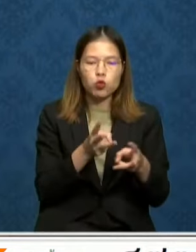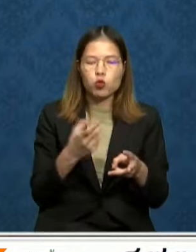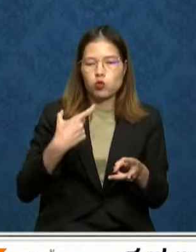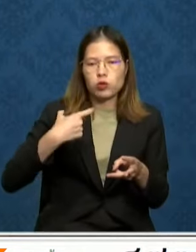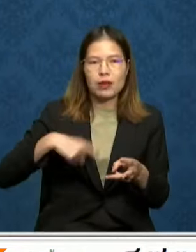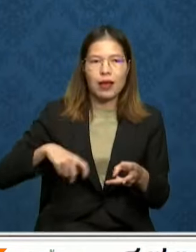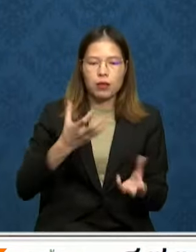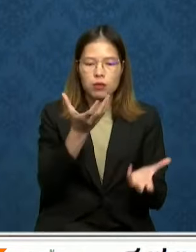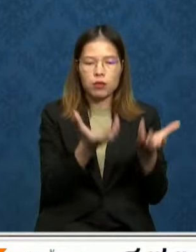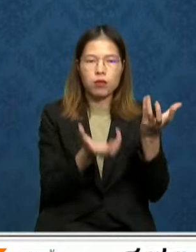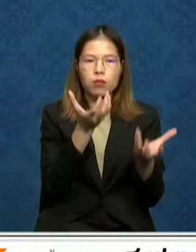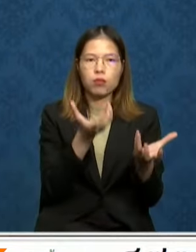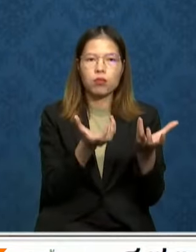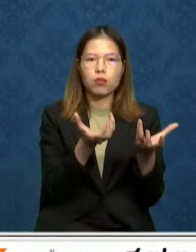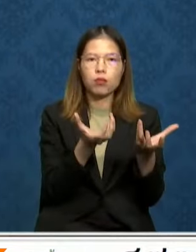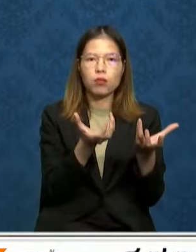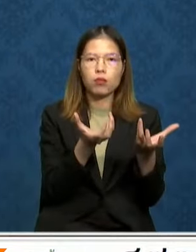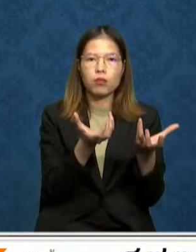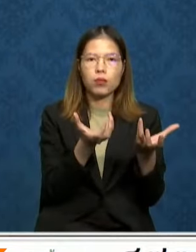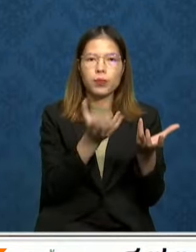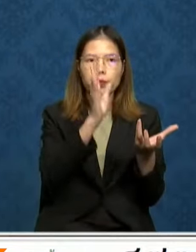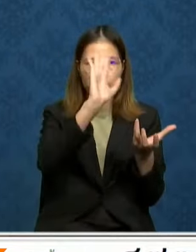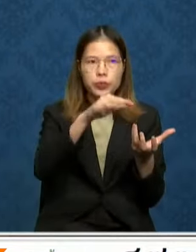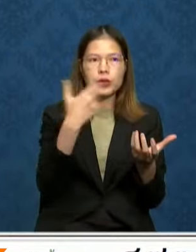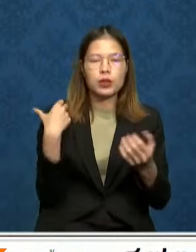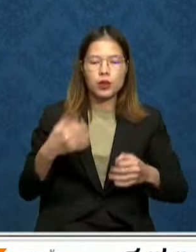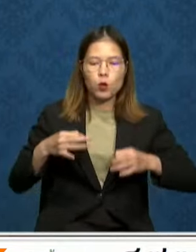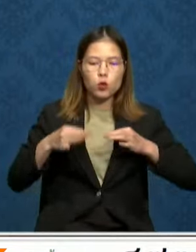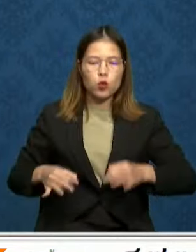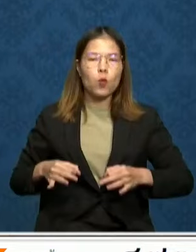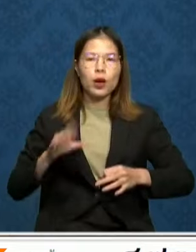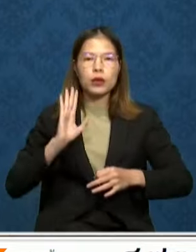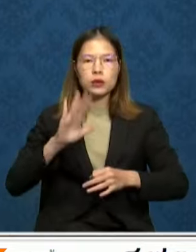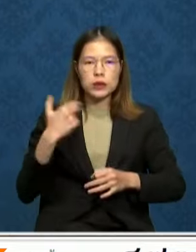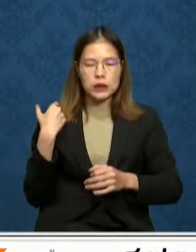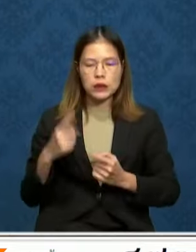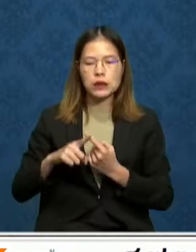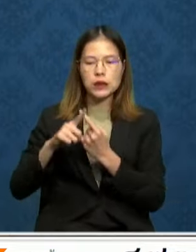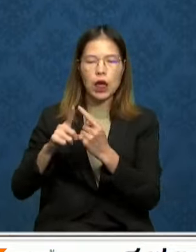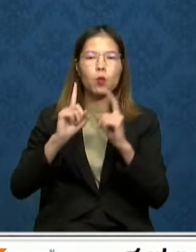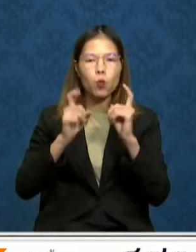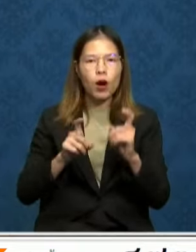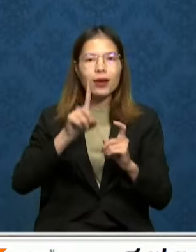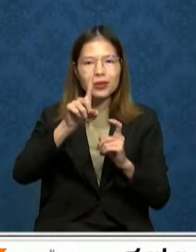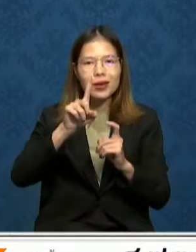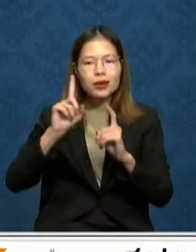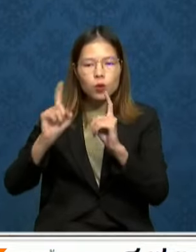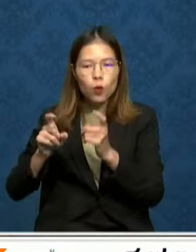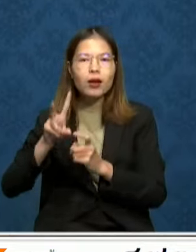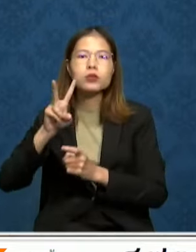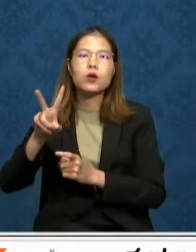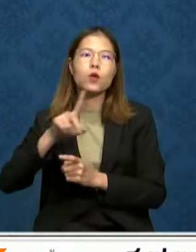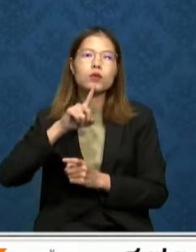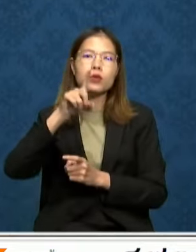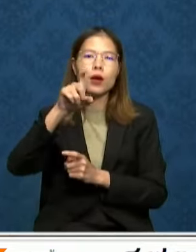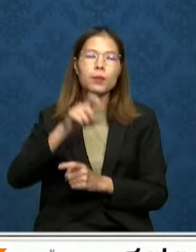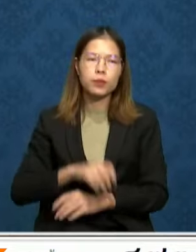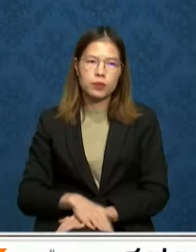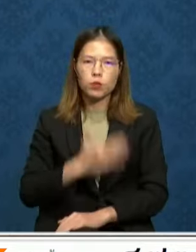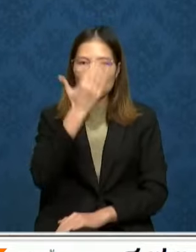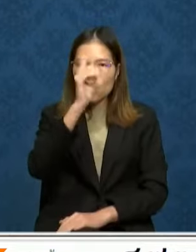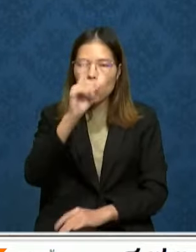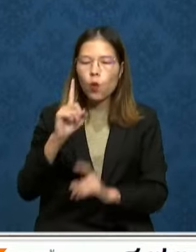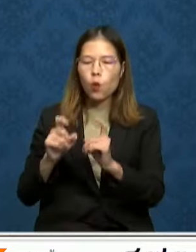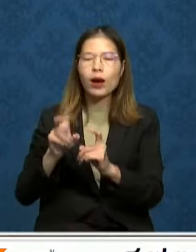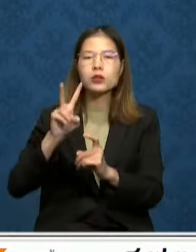รัฐธรรมนูญเนี่ยผมถามหน่อยครับว่าการลงประชามติเนี่ยจะเป็นไปตามวรรค 1หรือวรรค 2ครับเพราะวรรค